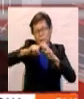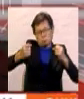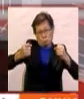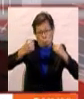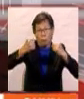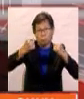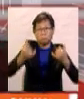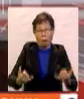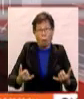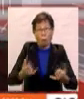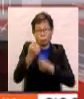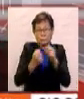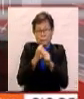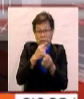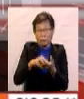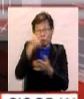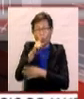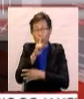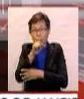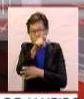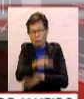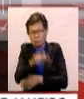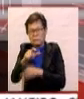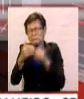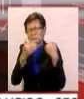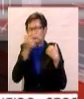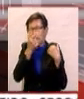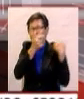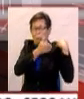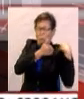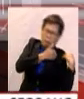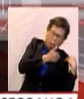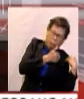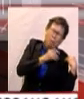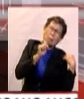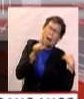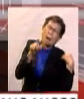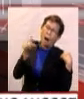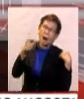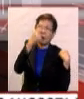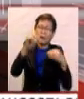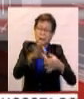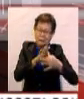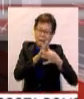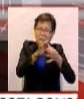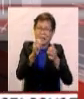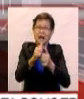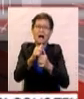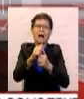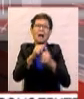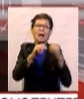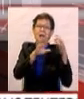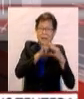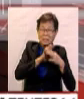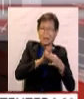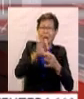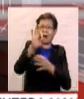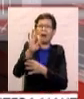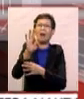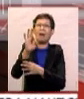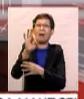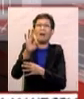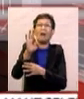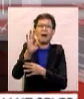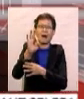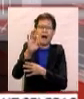tahun ini bagi memastikan rakyat tidak terbeban dengan kos sara hidup. Selain itu, kerjasama dengan Kementerian Pertanian dan Industri Asas